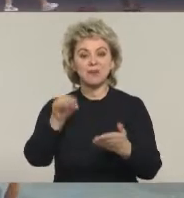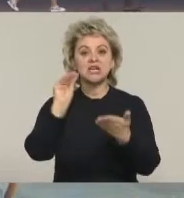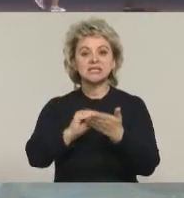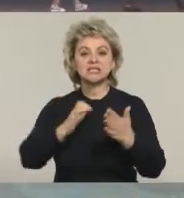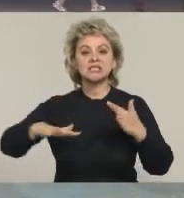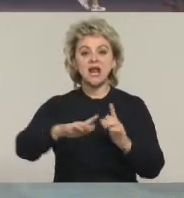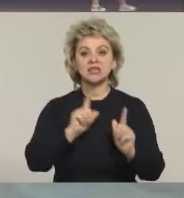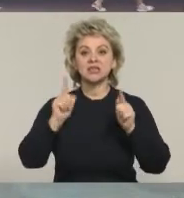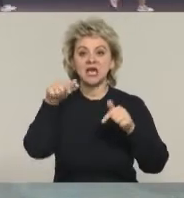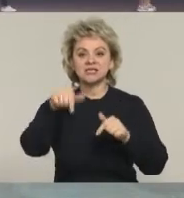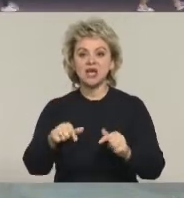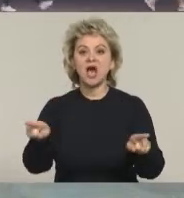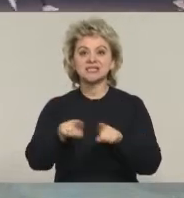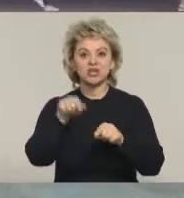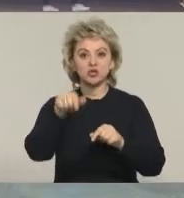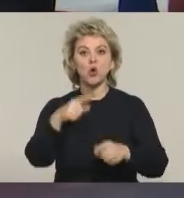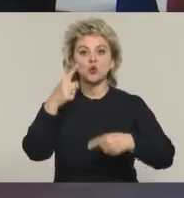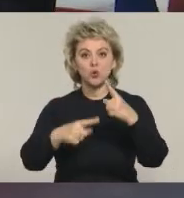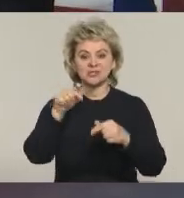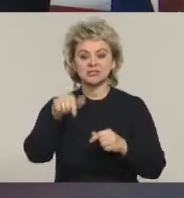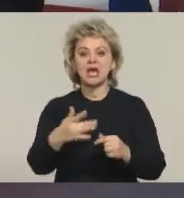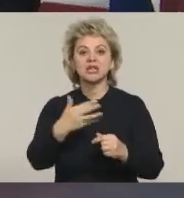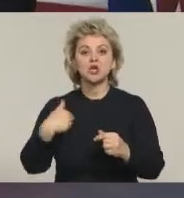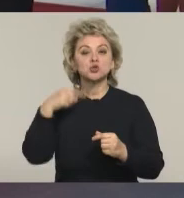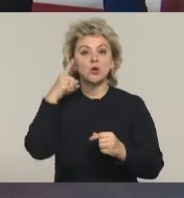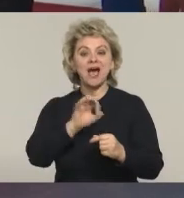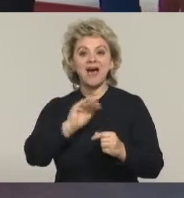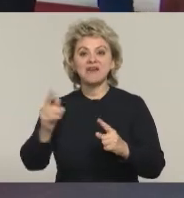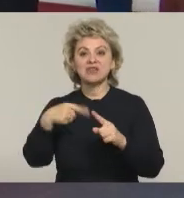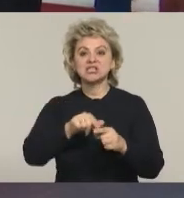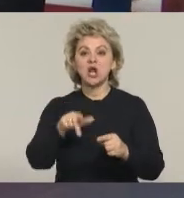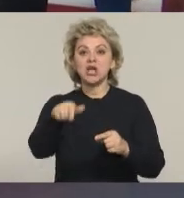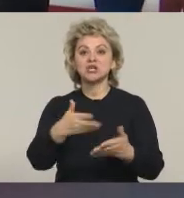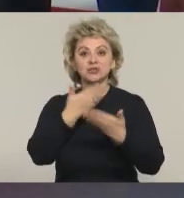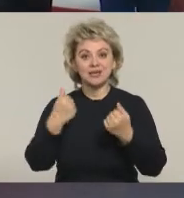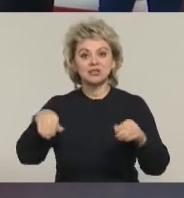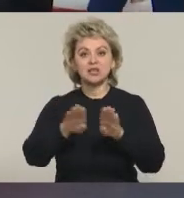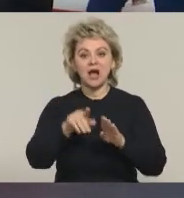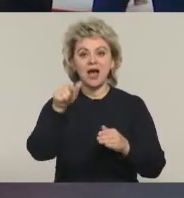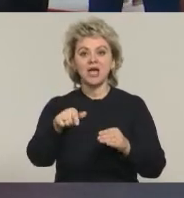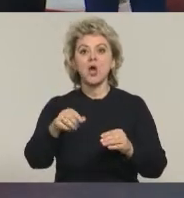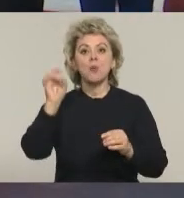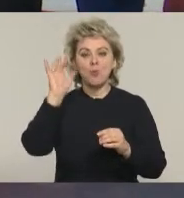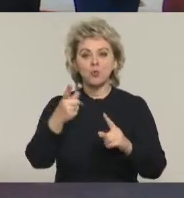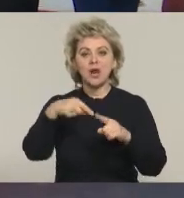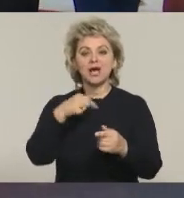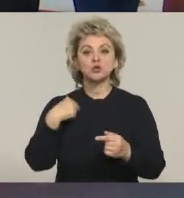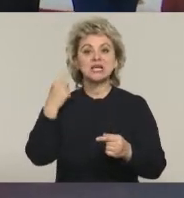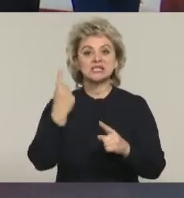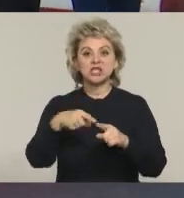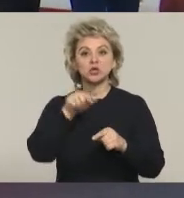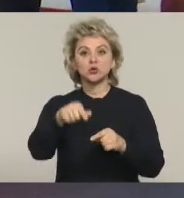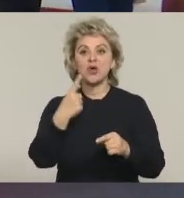а настоящая ассоциация с родиной. Насколько я знаю, официальной трактовки нет, но самая такая популярная, которую я слышала, это то,